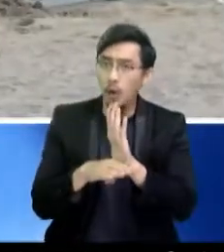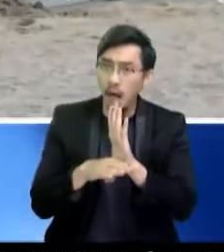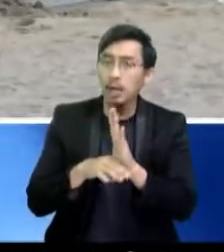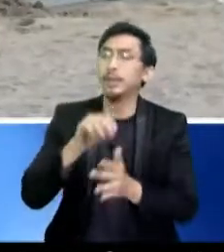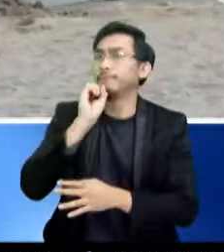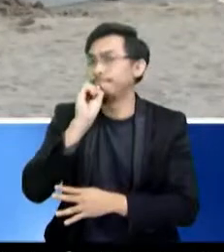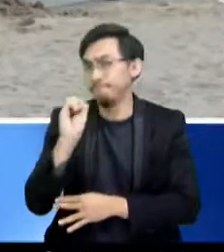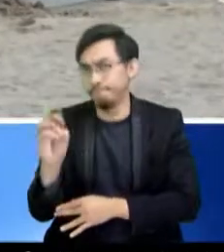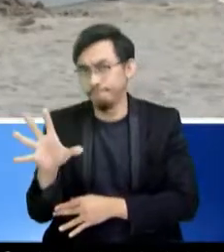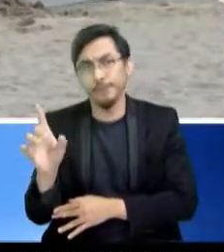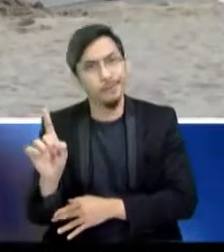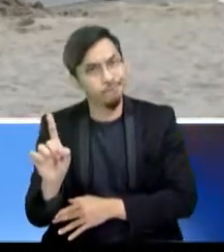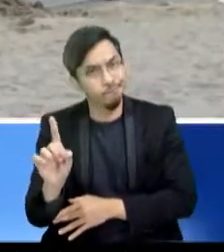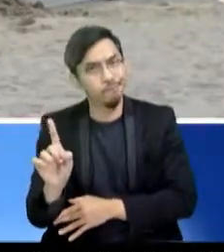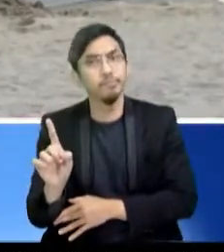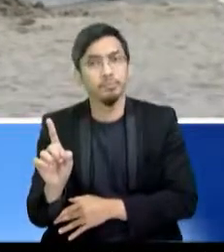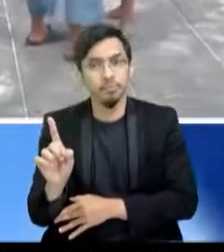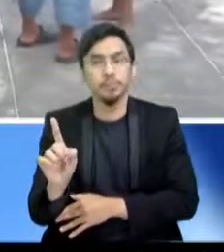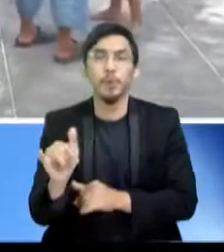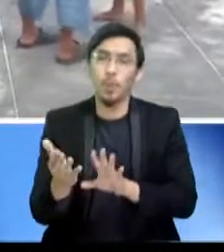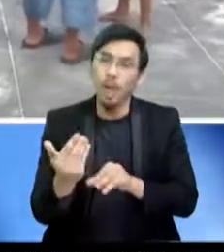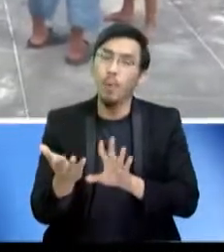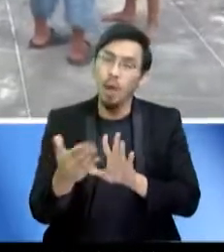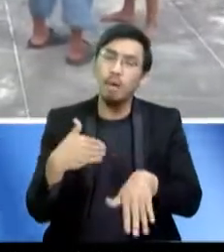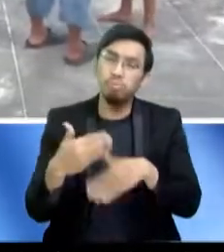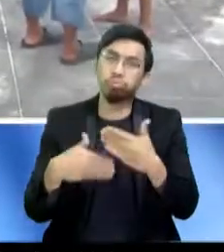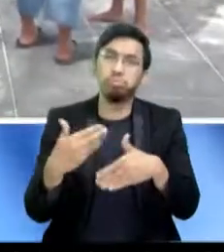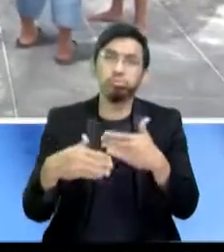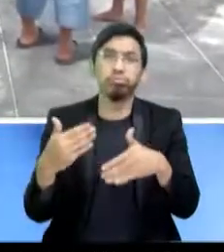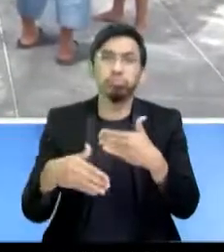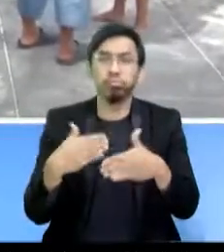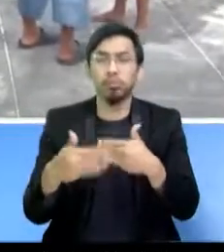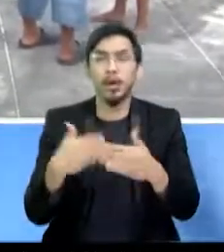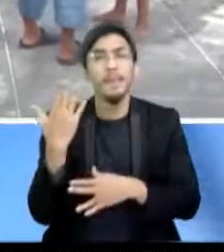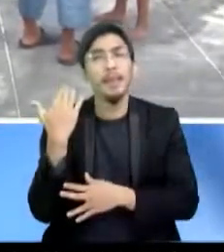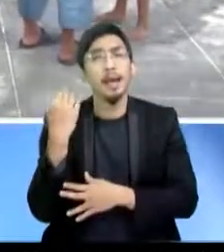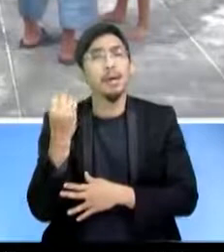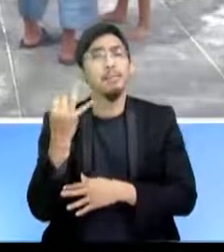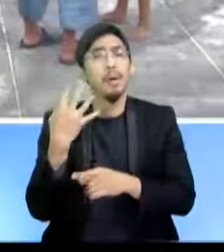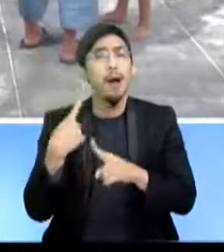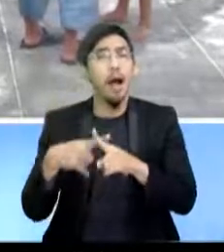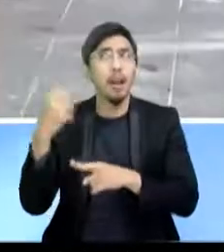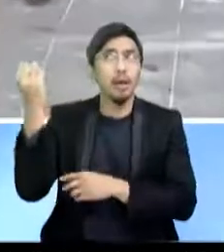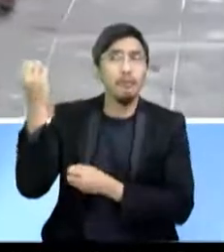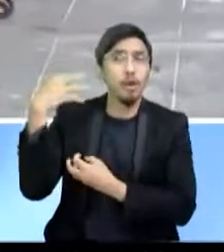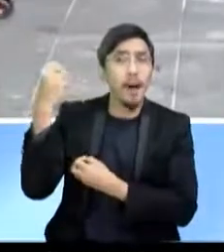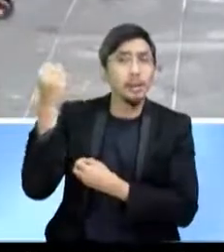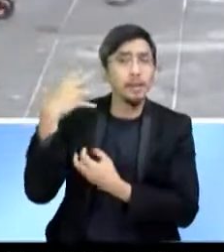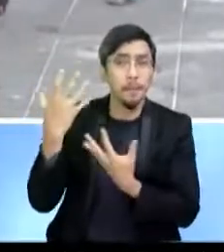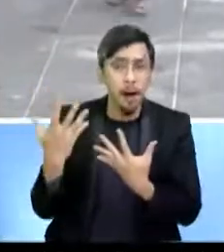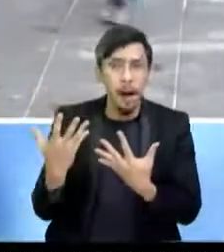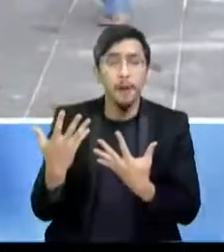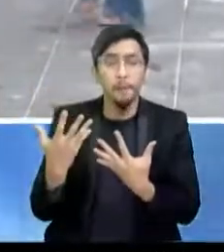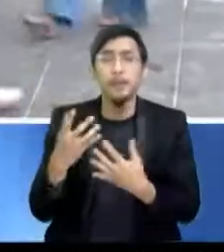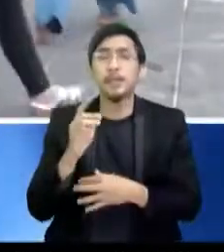secara ketat, secara disiplin begitu. Dan juga tadi beberapa kali kami mendengar adanya peringatan ataupun imbauan yang diberikan melalui pengeras